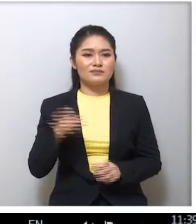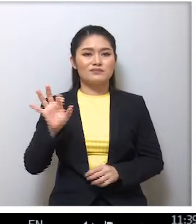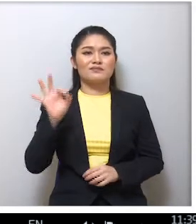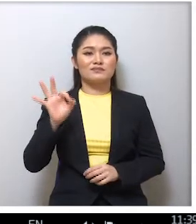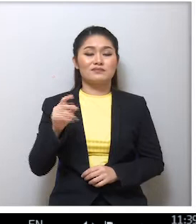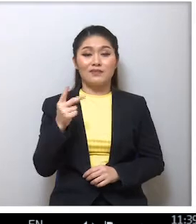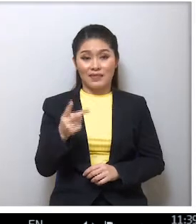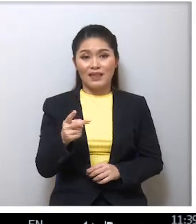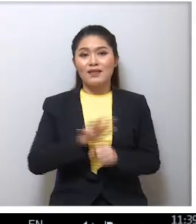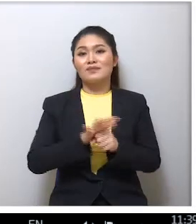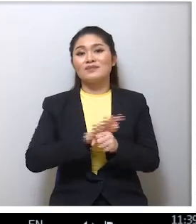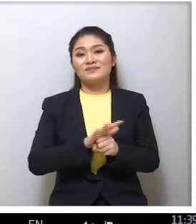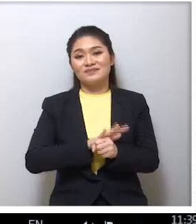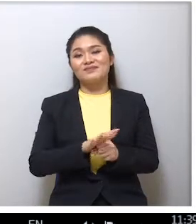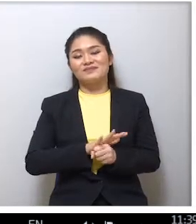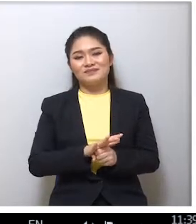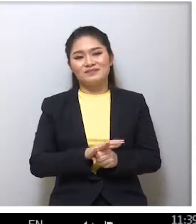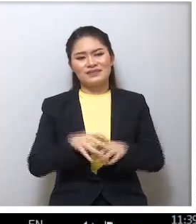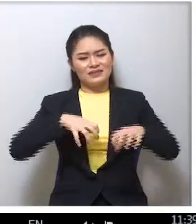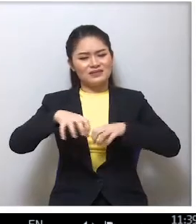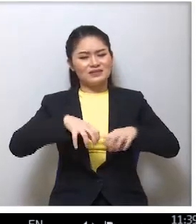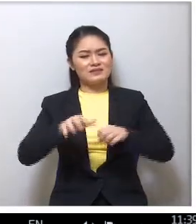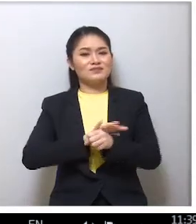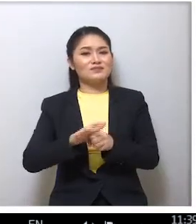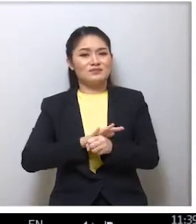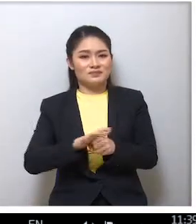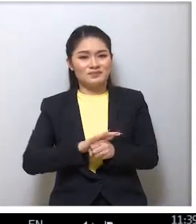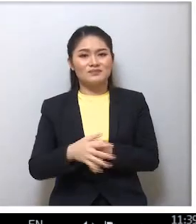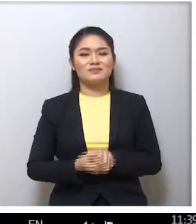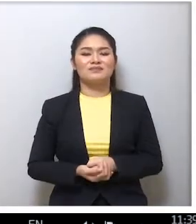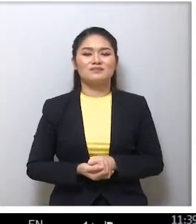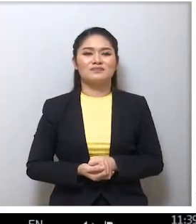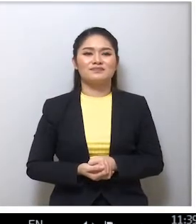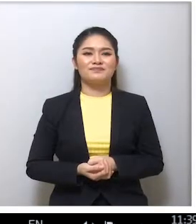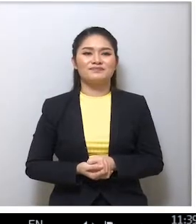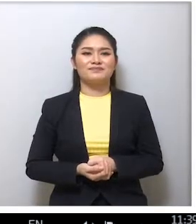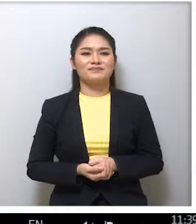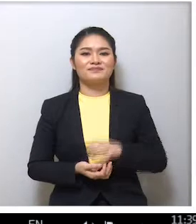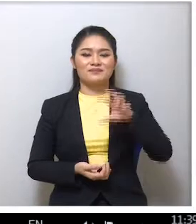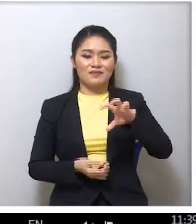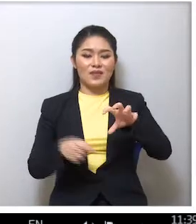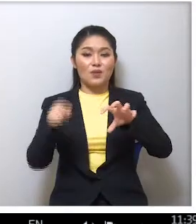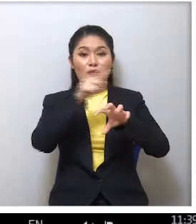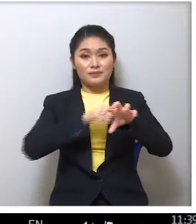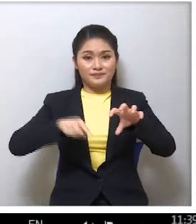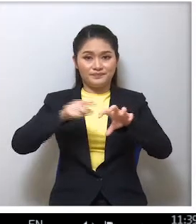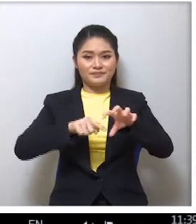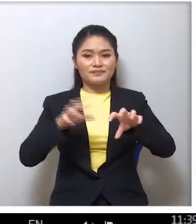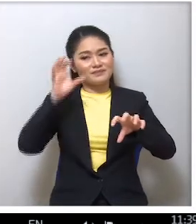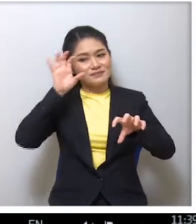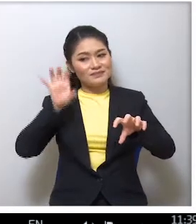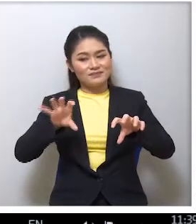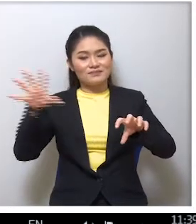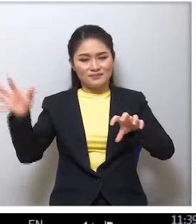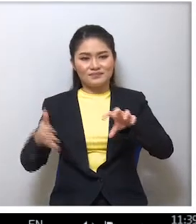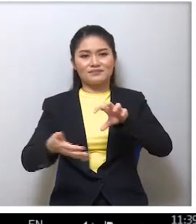เห็นแล้วพอดีเป๊ะเลยเขาจะจัดให้ชิ้นงานเราเนี่ยพอดีกับภาพเป๊ะส